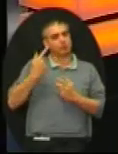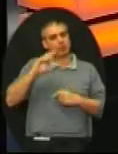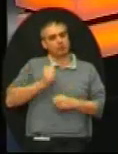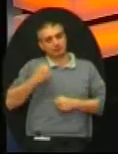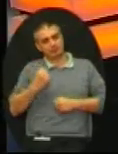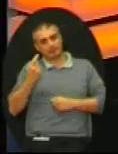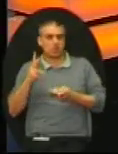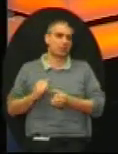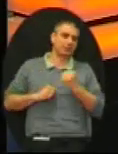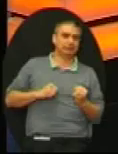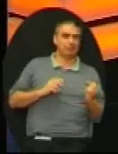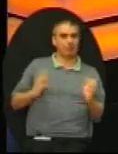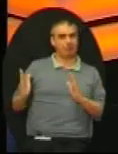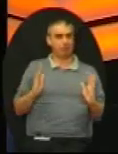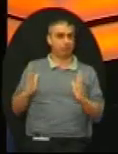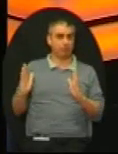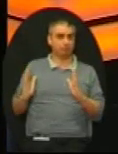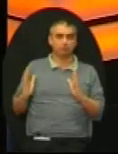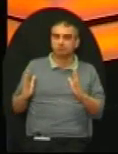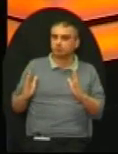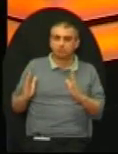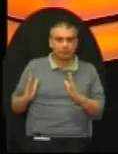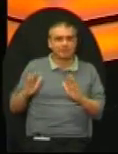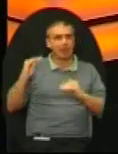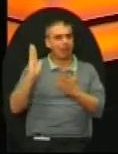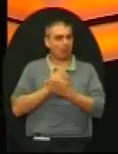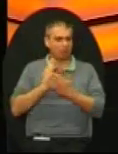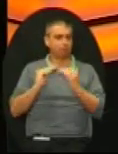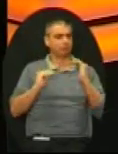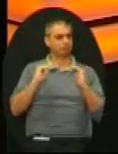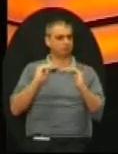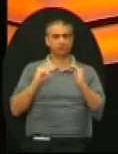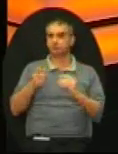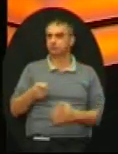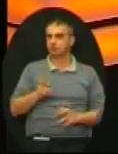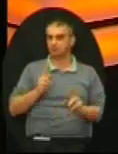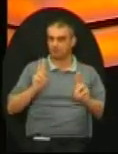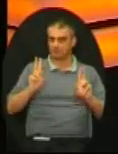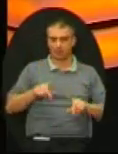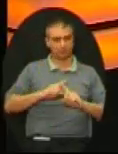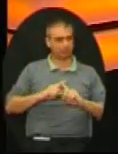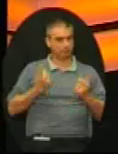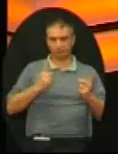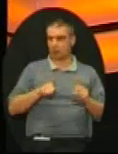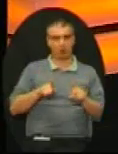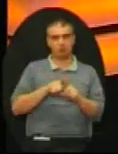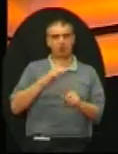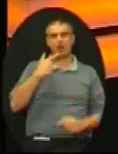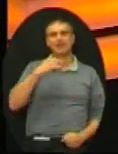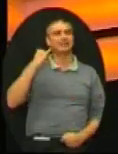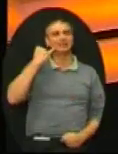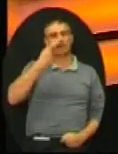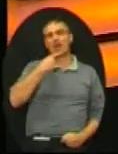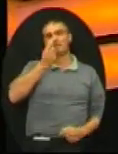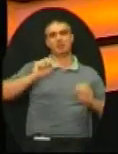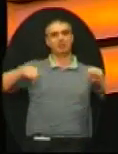ימינה וקצת יותר שמאלה. אבל סך הכל ההחלטה היא מאוזנת והיא שונה לחלוטין מהדברים שבוז'י אמר